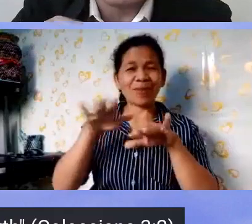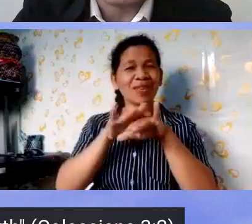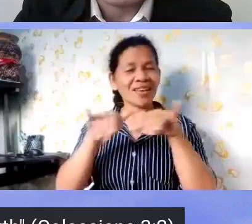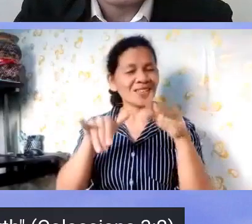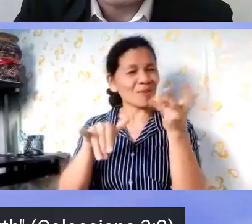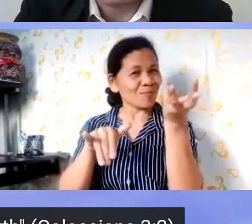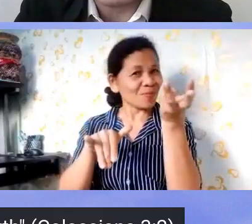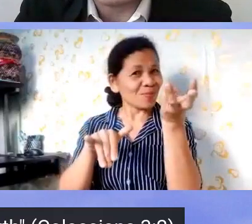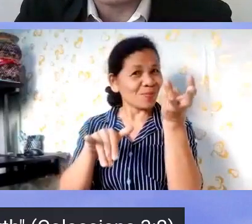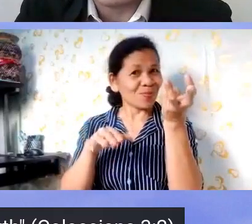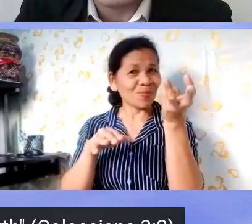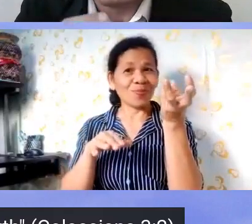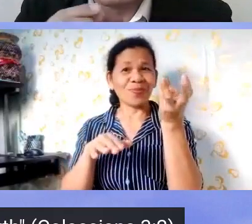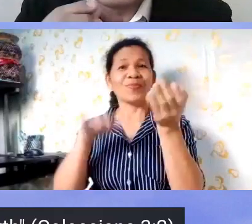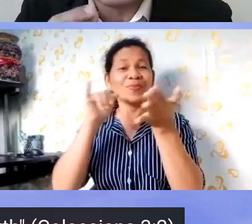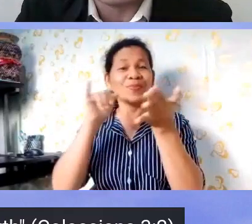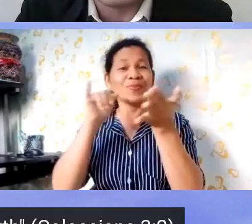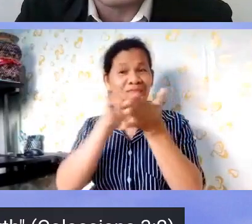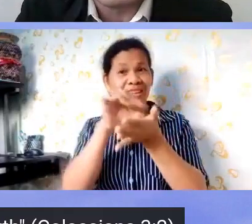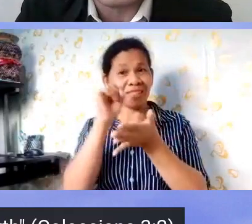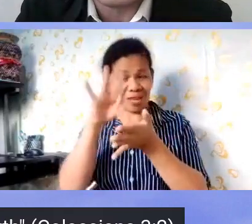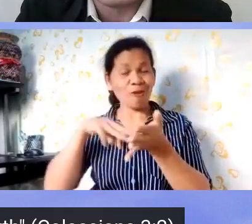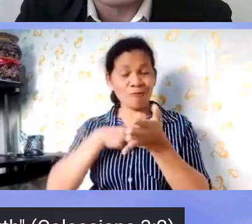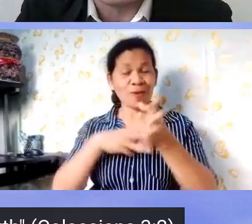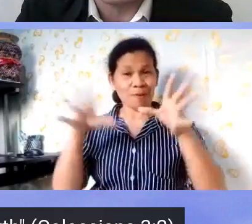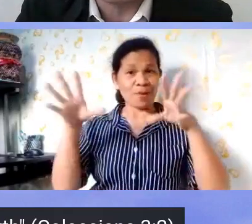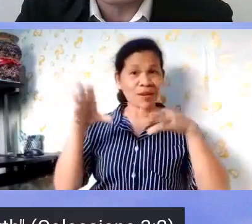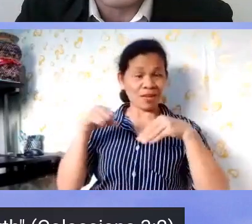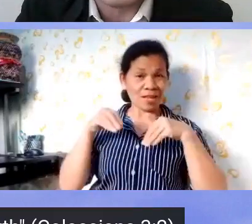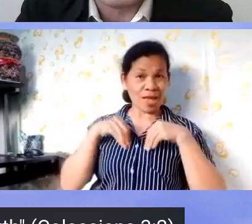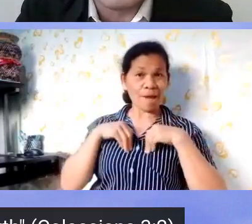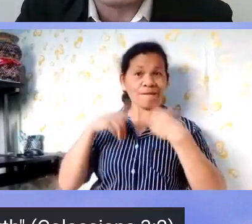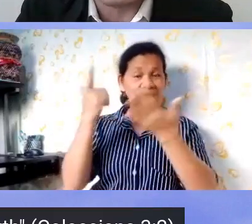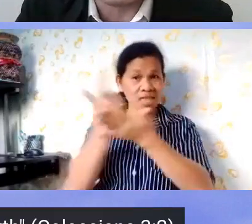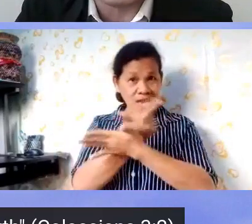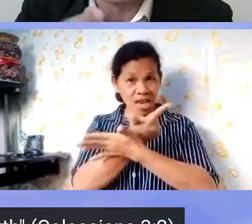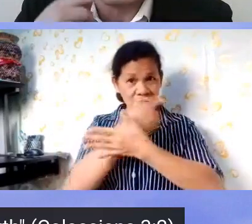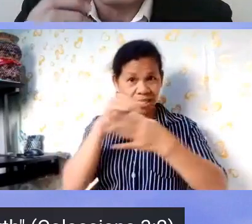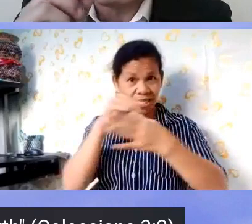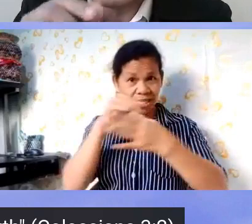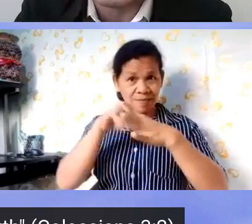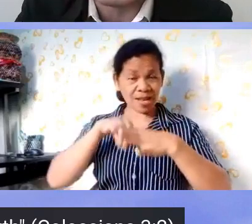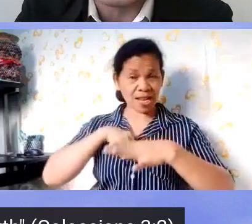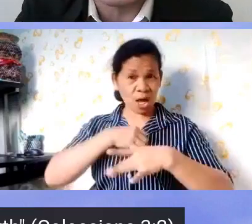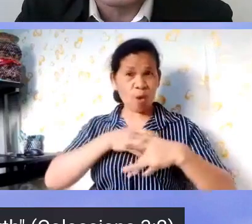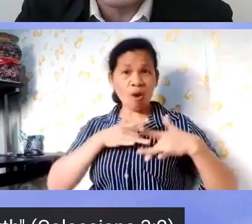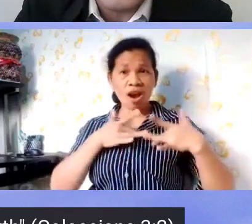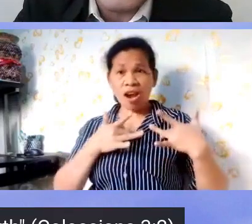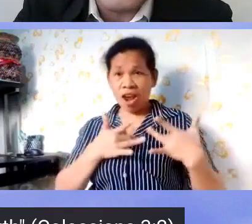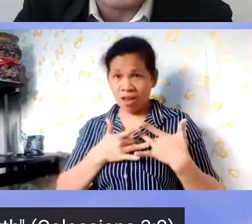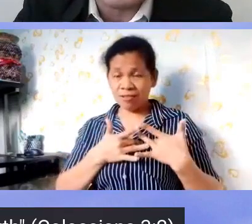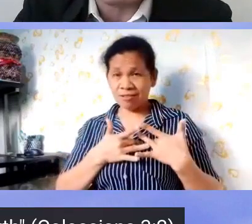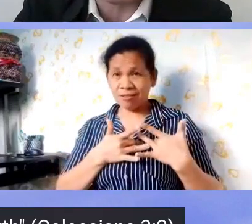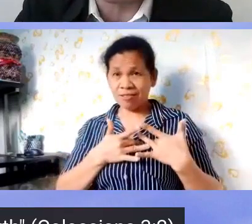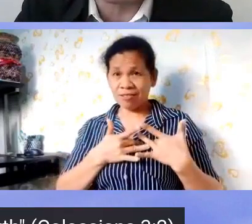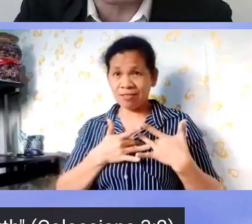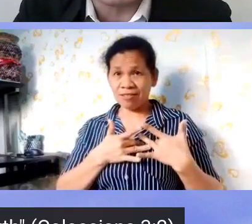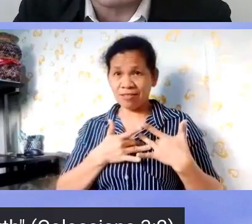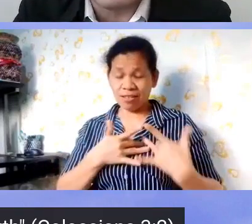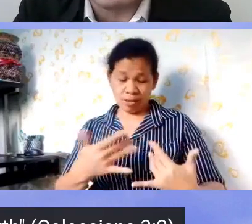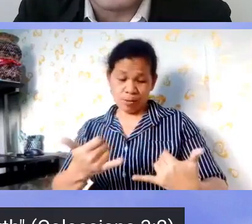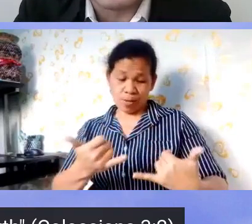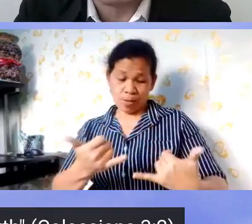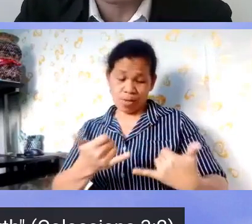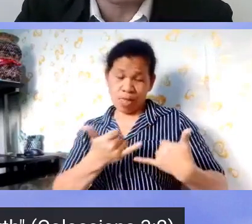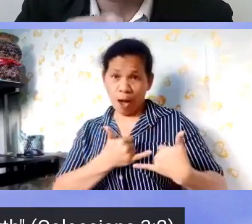seed, na pagkatinanggap po natin ang gospel sa ating mga puso, at sana yung gospel ay natanim sa